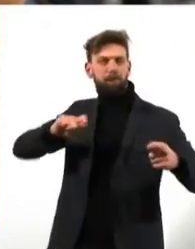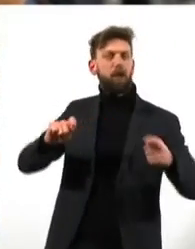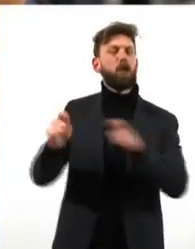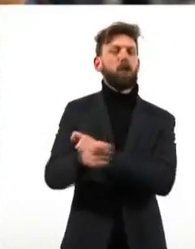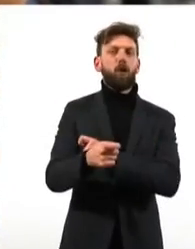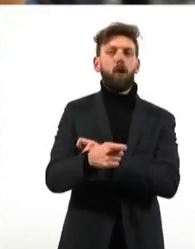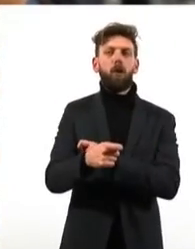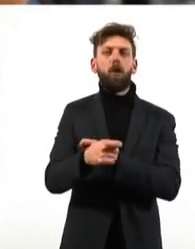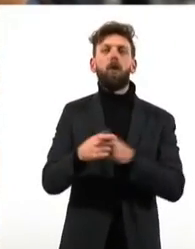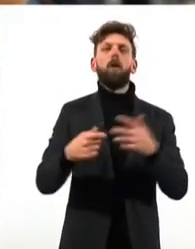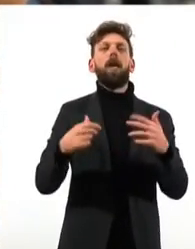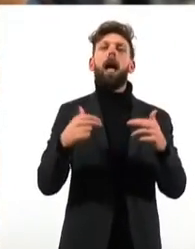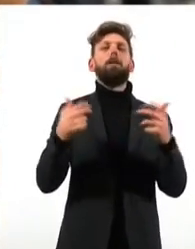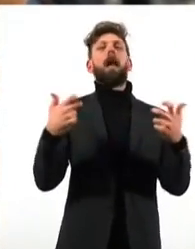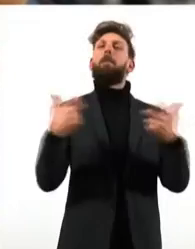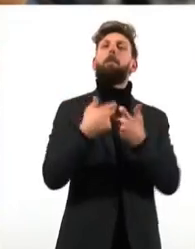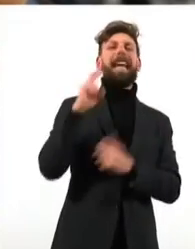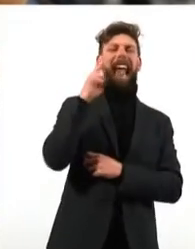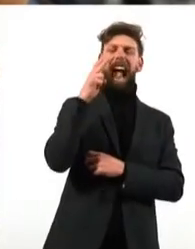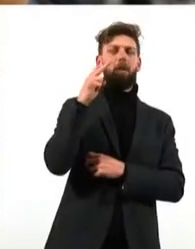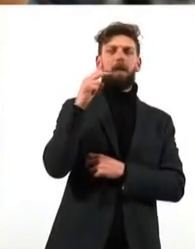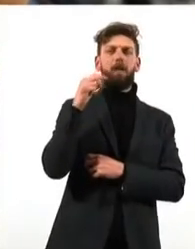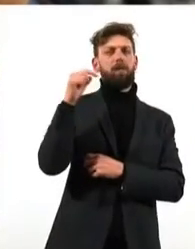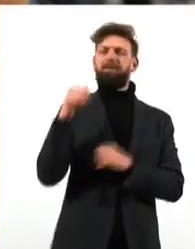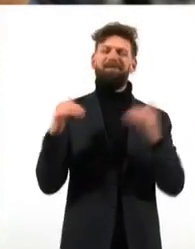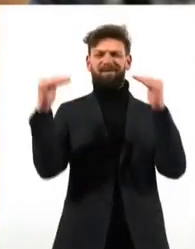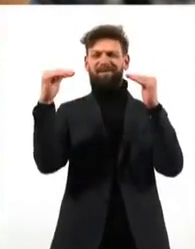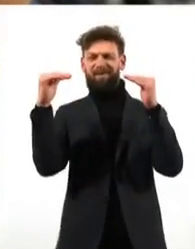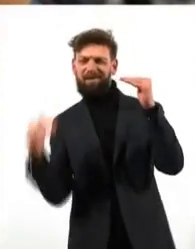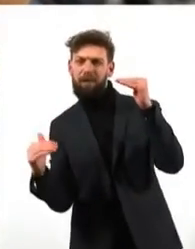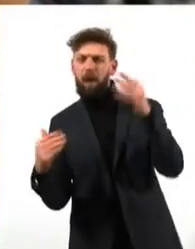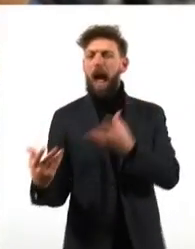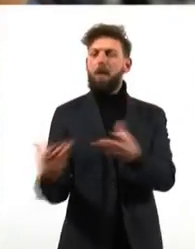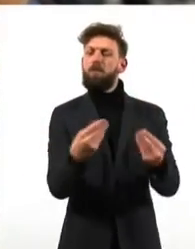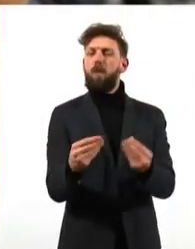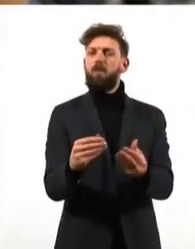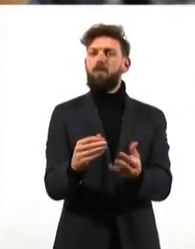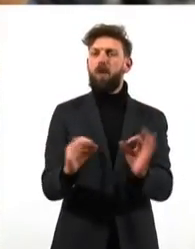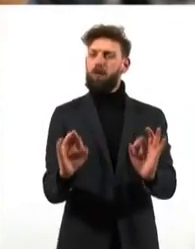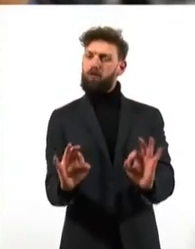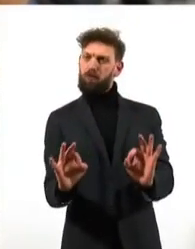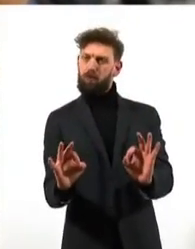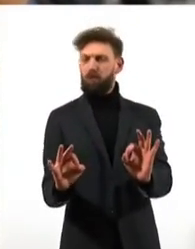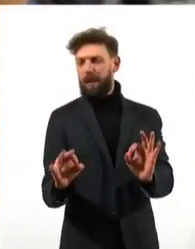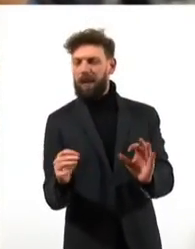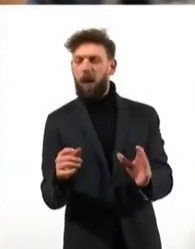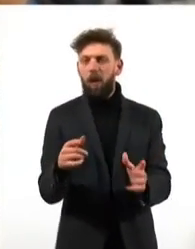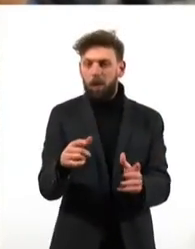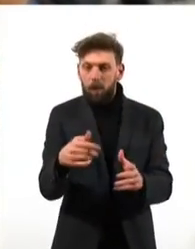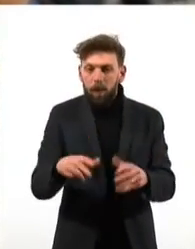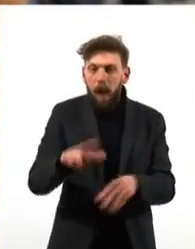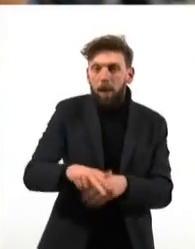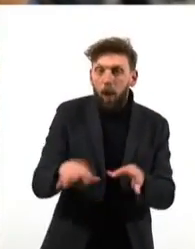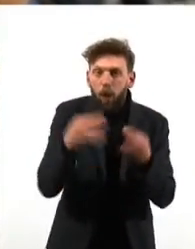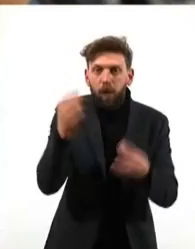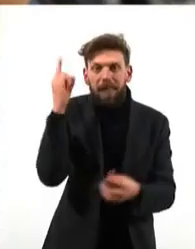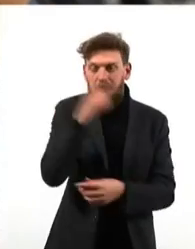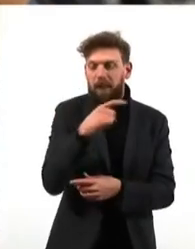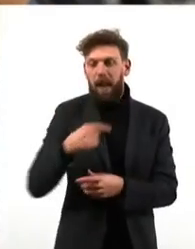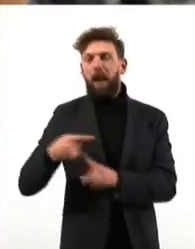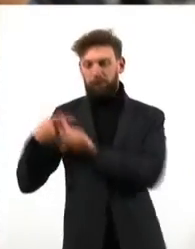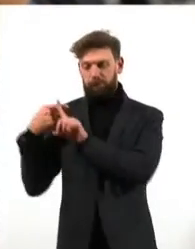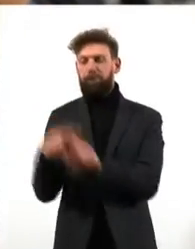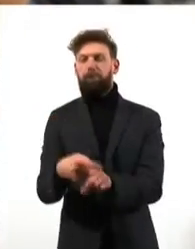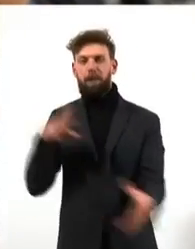en dessous des prix du marché et à des populations d'entre-deux qui ont plus de difficultés à se loger dans les zones en tension. Donc nous, on a déjà